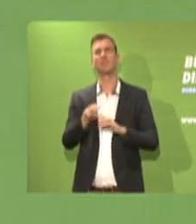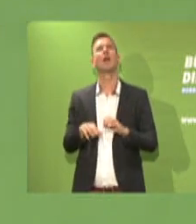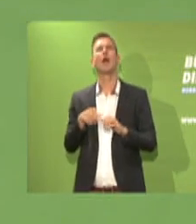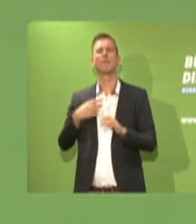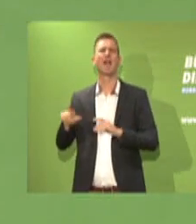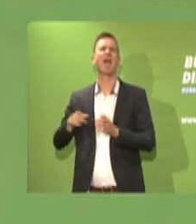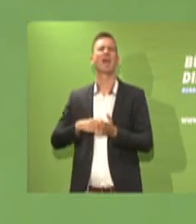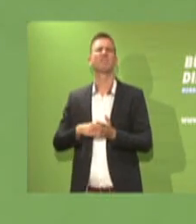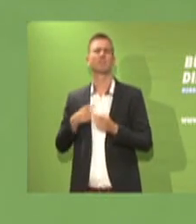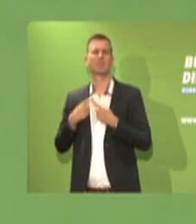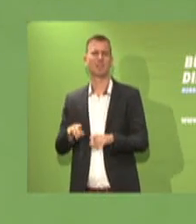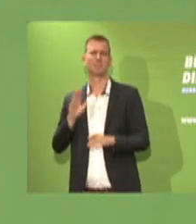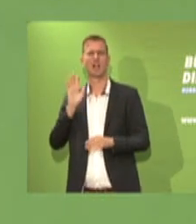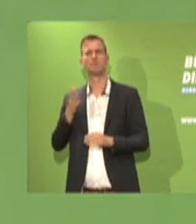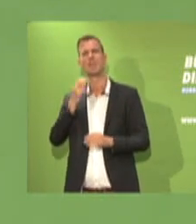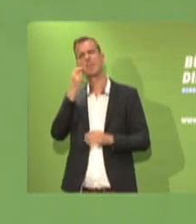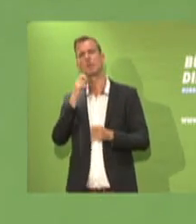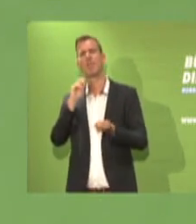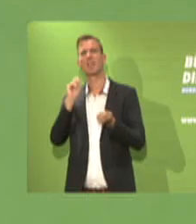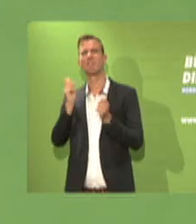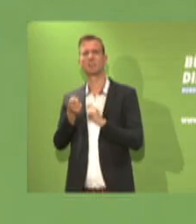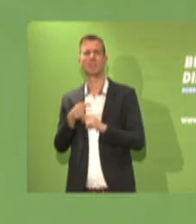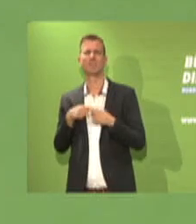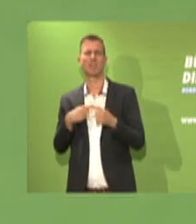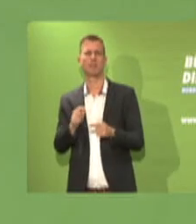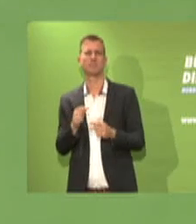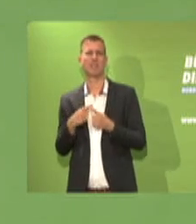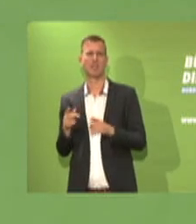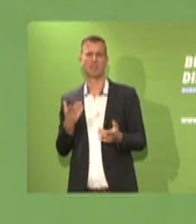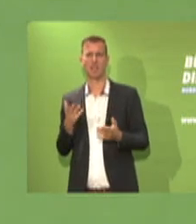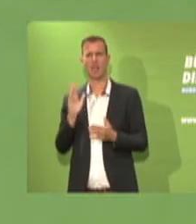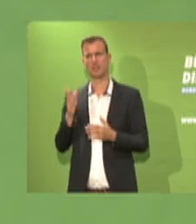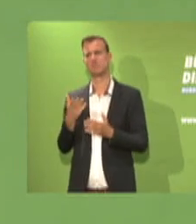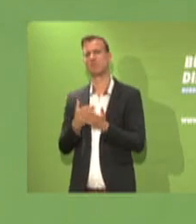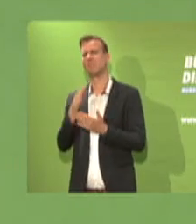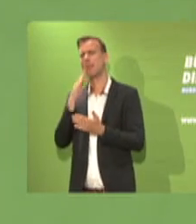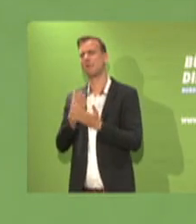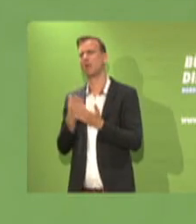wo der demografische Wandel zuschlägt. Wir haben ja schon viele Beispiele gehört.